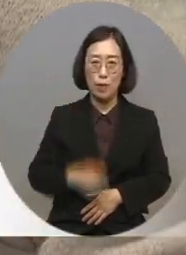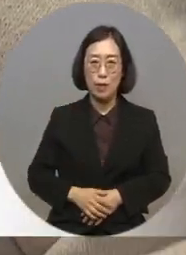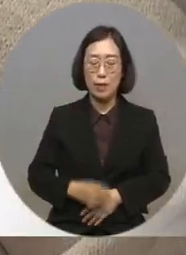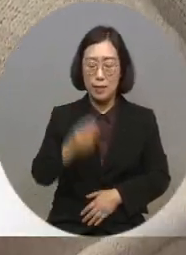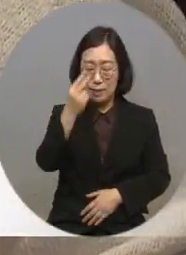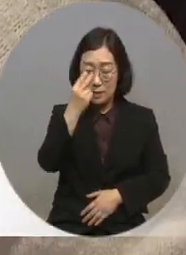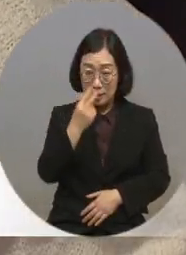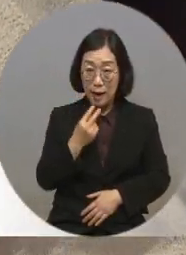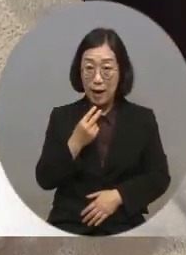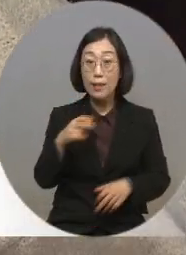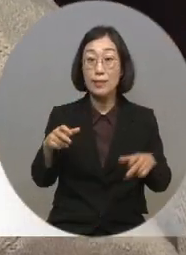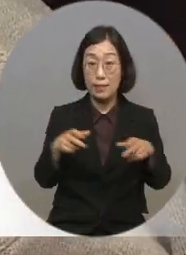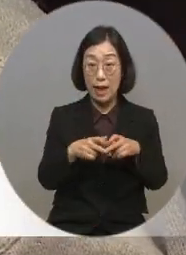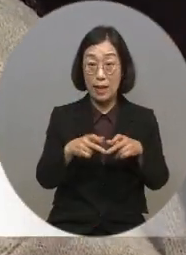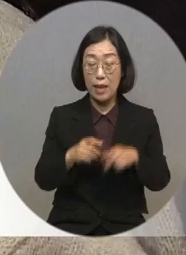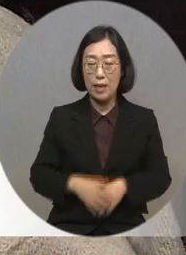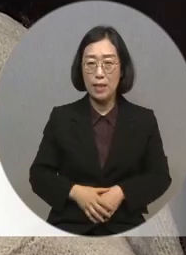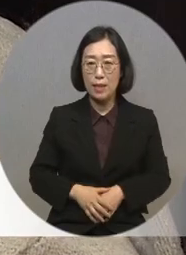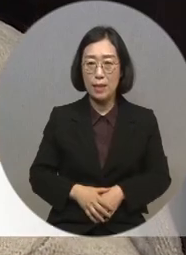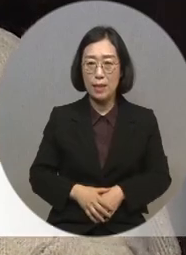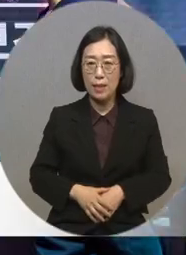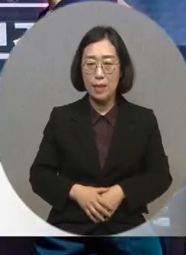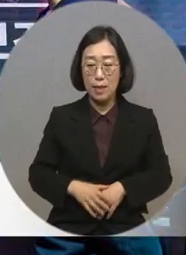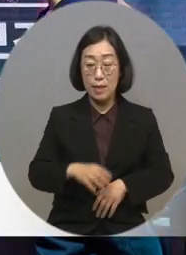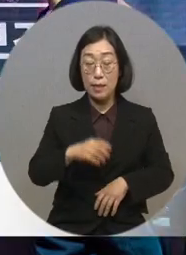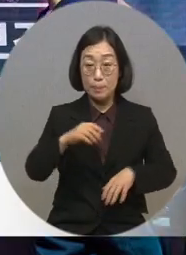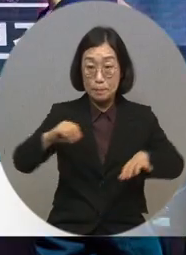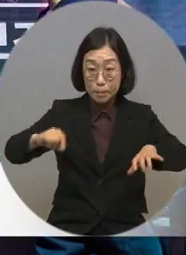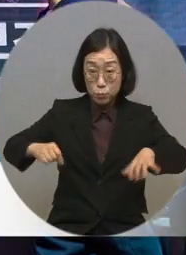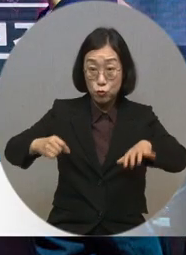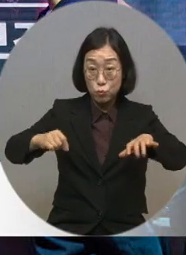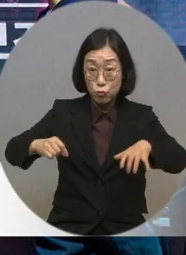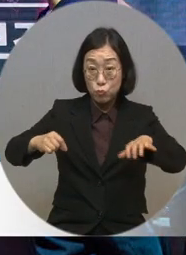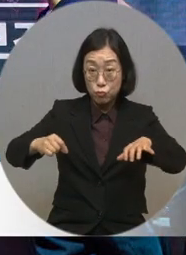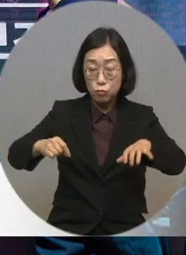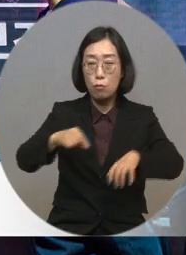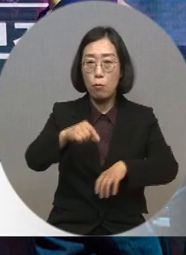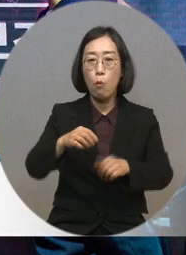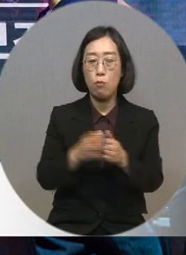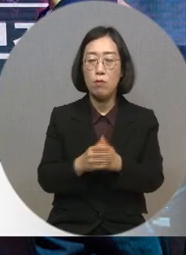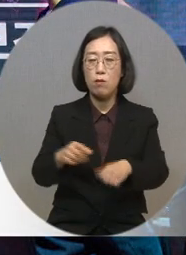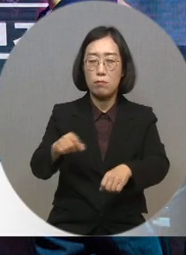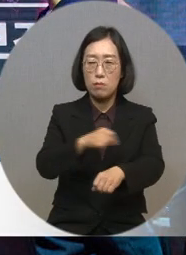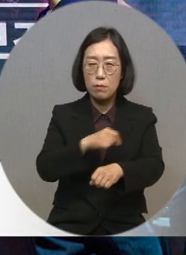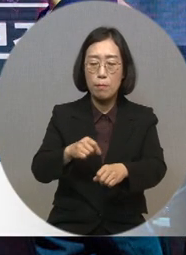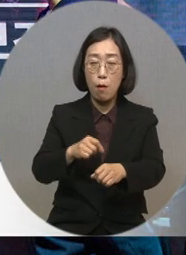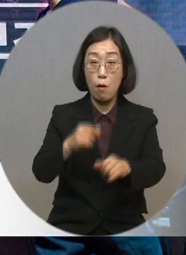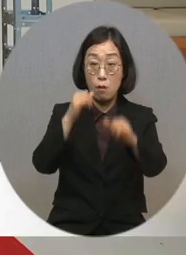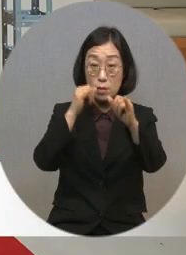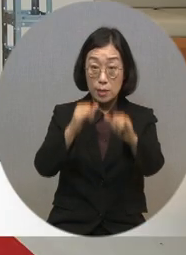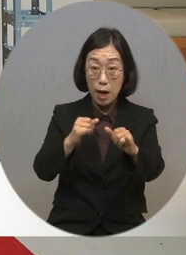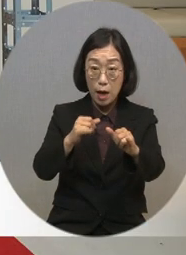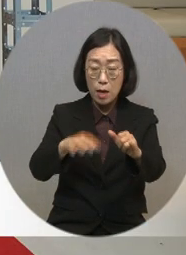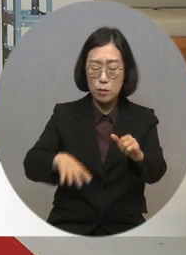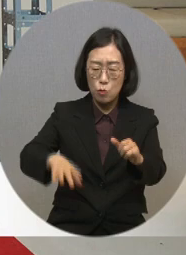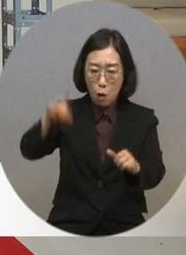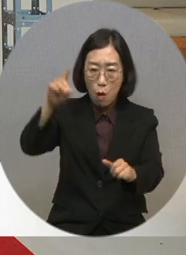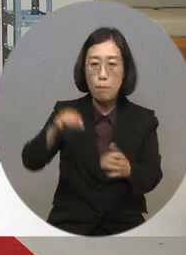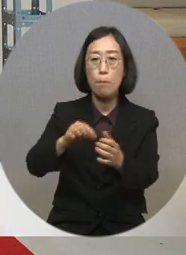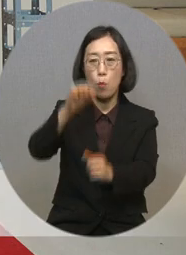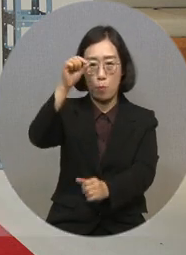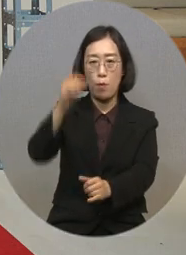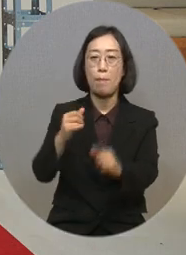가야금연주자 김보경 씨는 서울 예술상의 장애예술인 특별상이 신설된 후 첫 수상자로